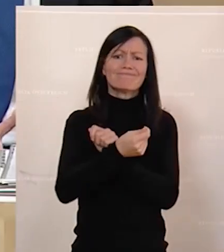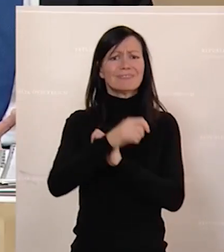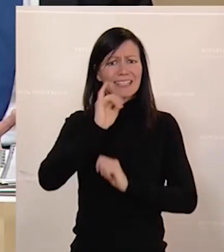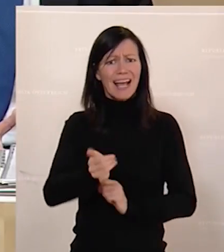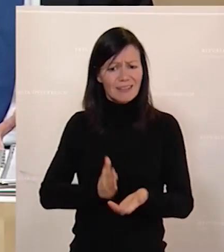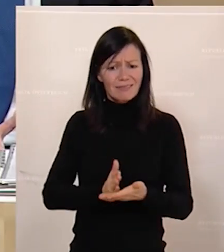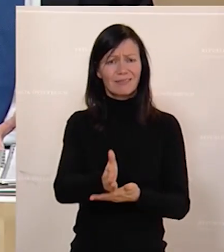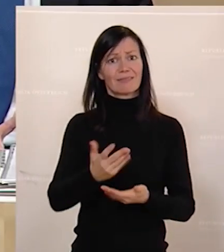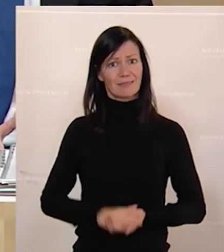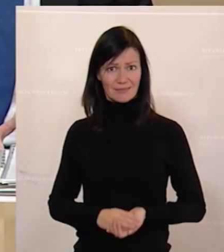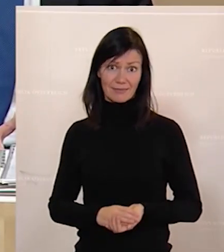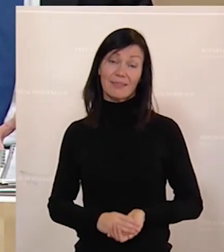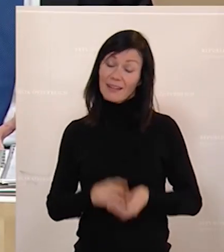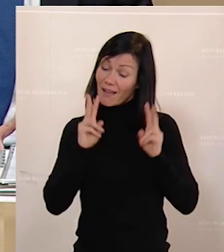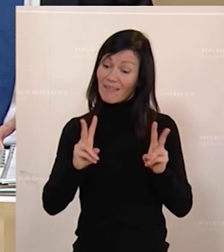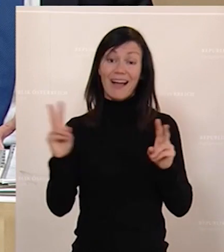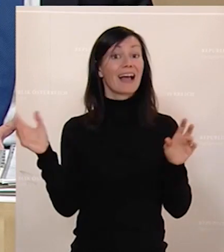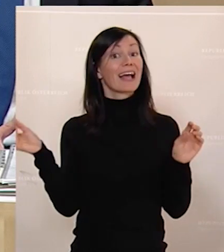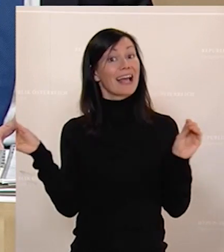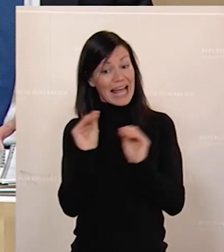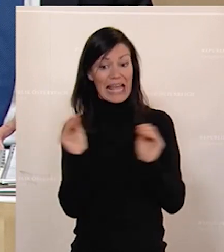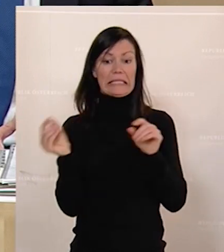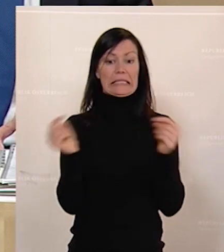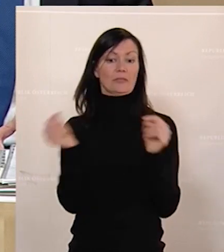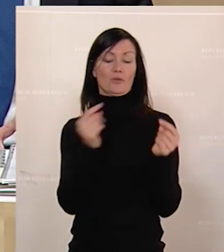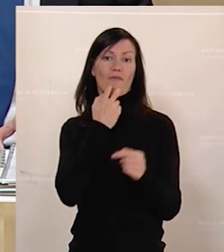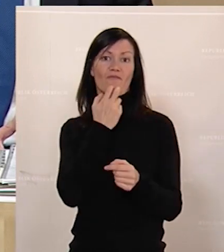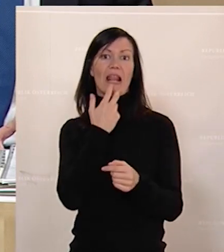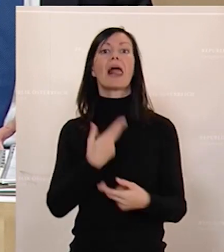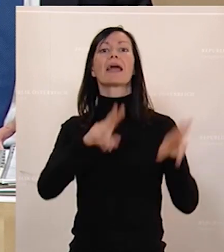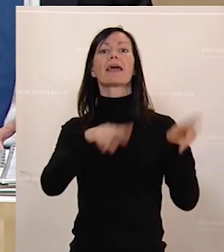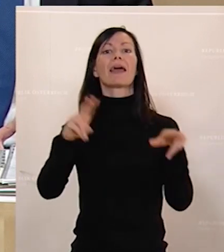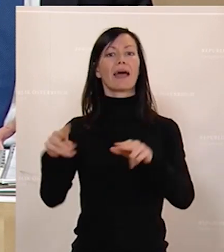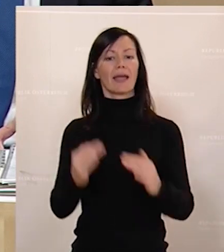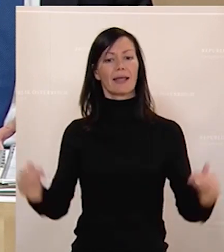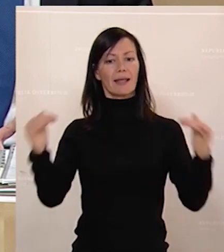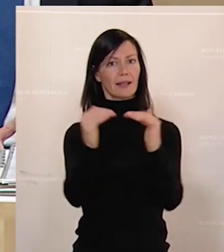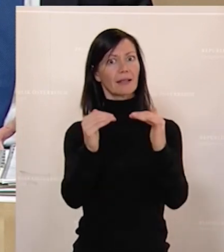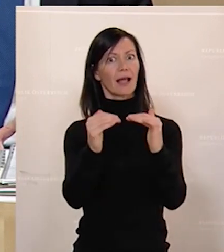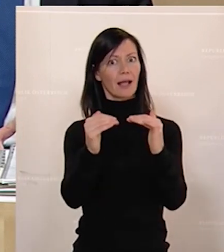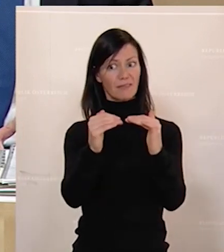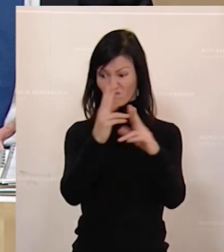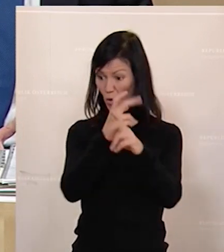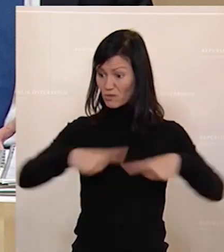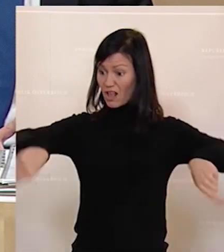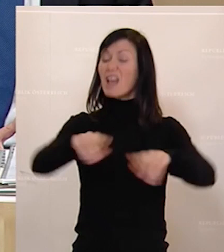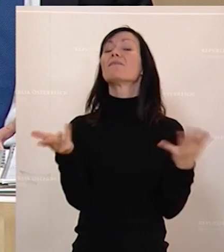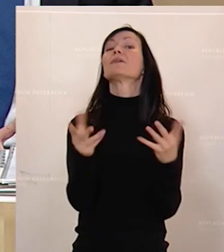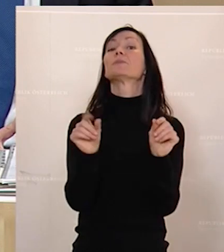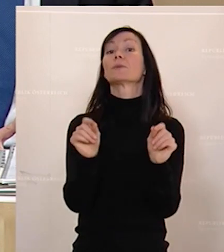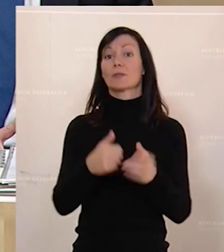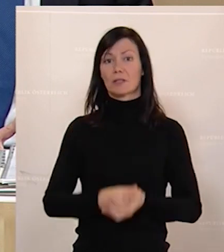mehr. Ich möchte eine echte Debatte darüber, was Gerechtigkeit in unserem schönen Land bedeutet,